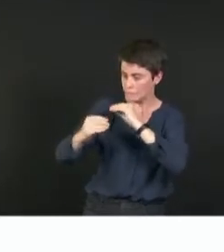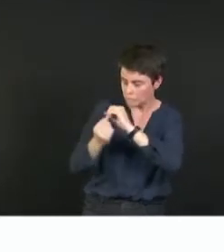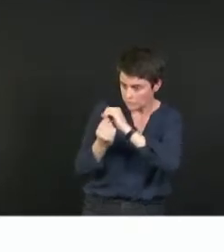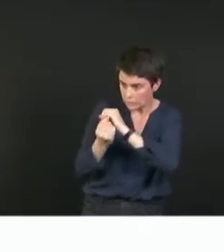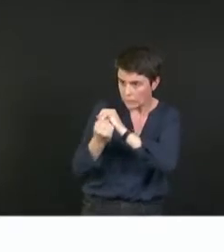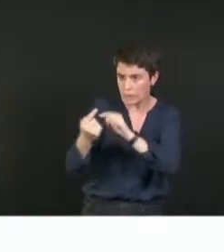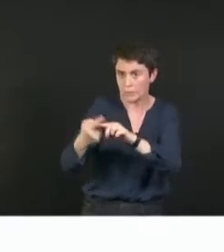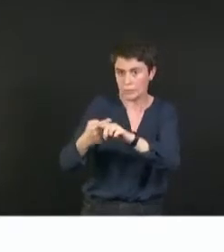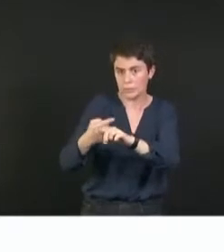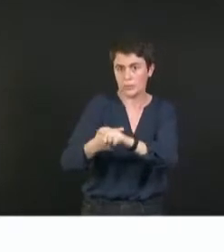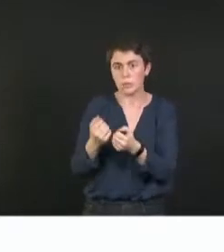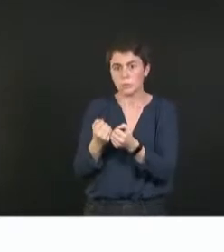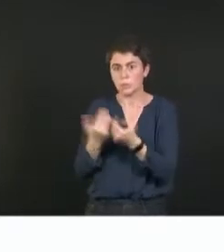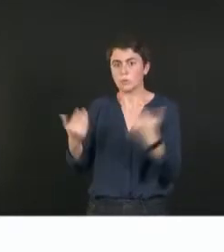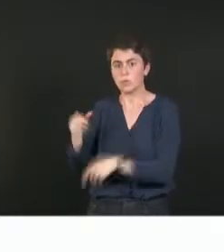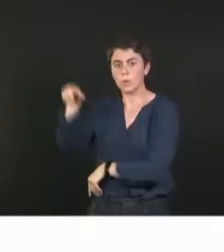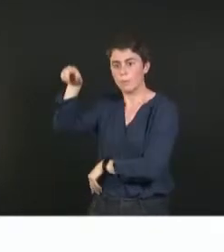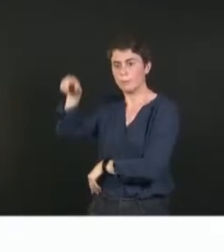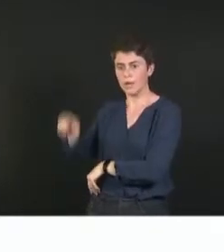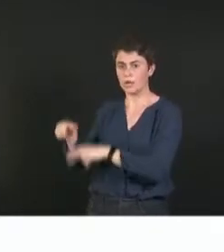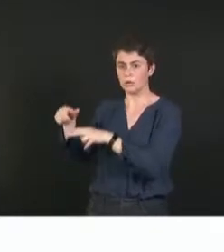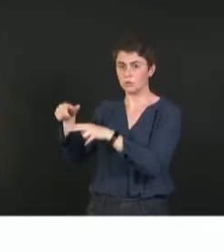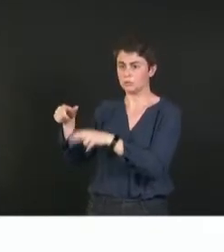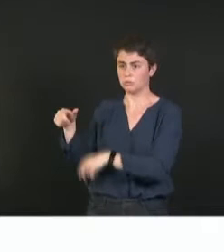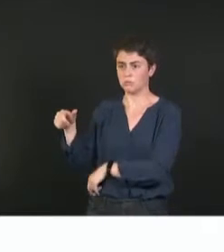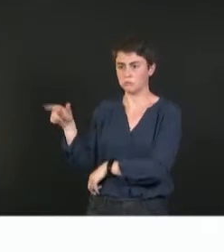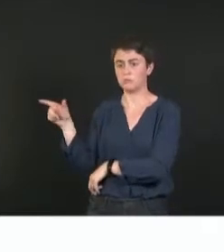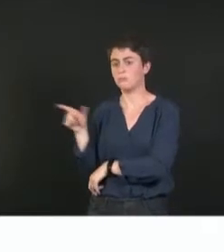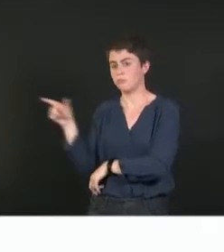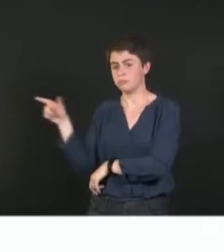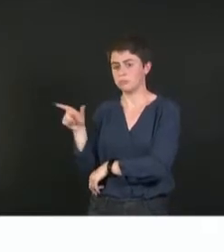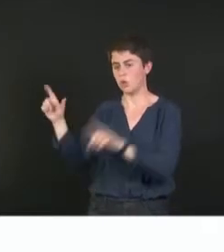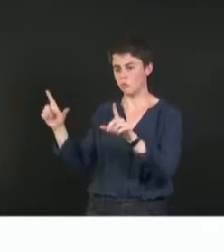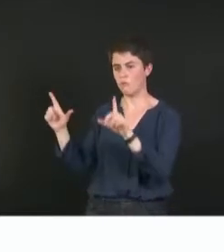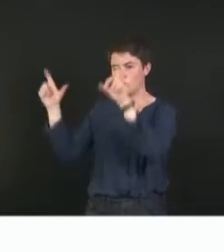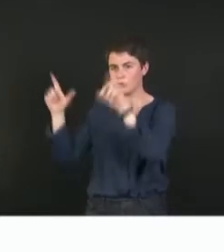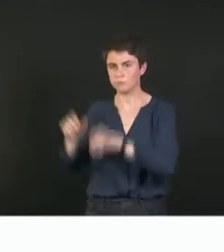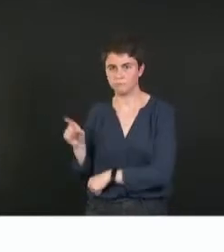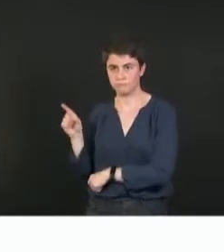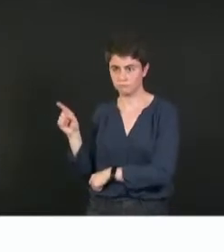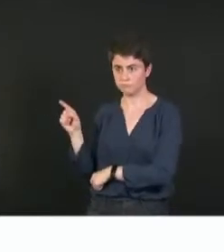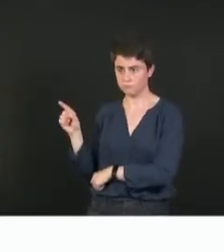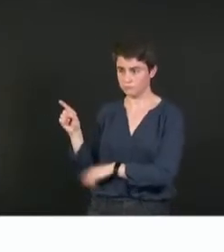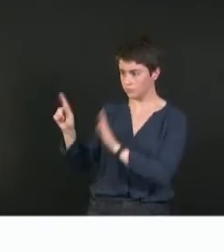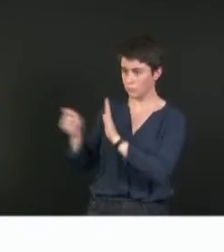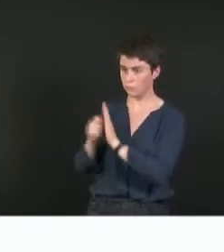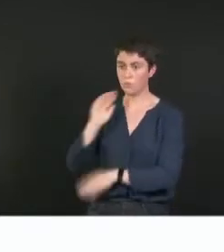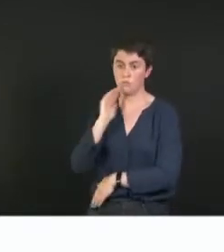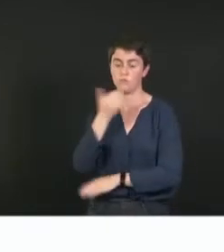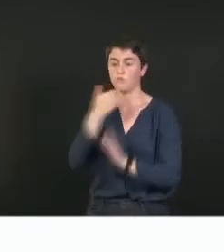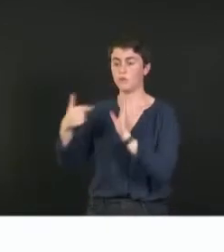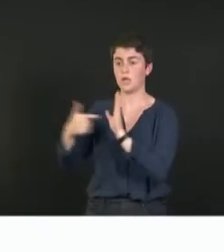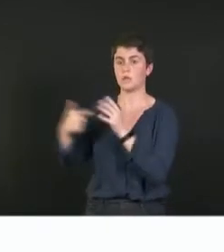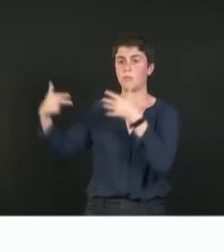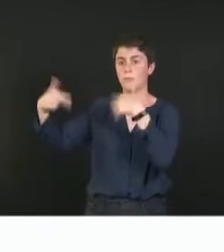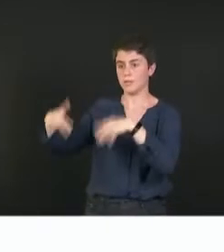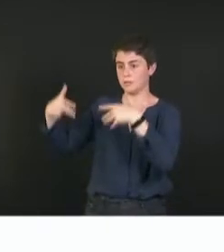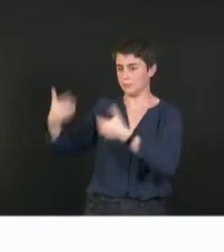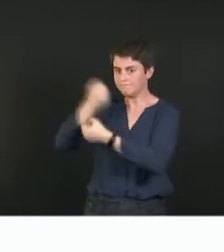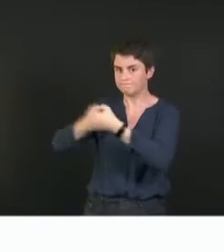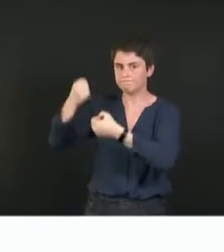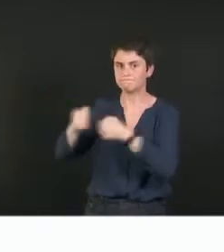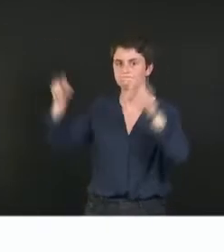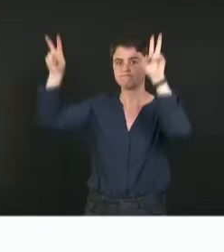ingénieur, et avec Dominique Gozin-Müller, qui est une architecte et auteur, nous avons lancé en janvier 2018 le manifeste pour la frugalité heureuse et